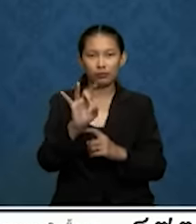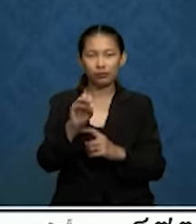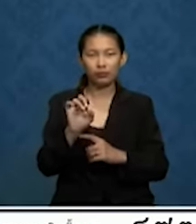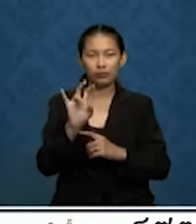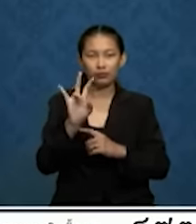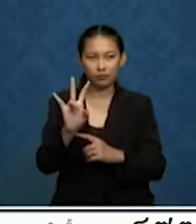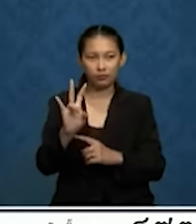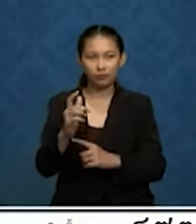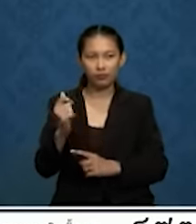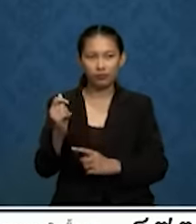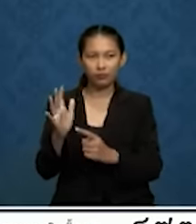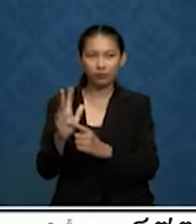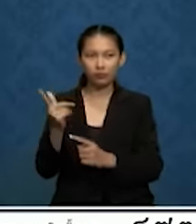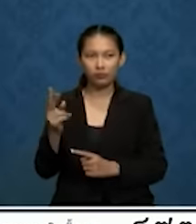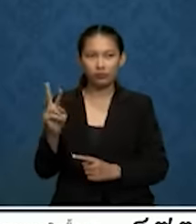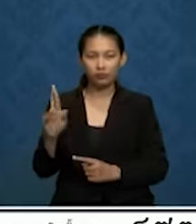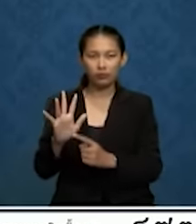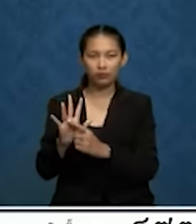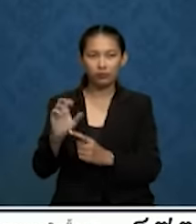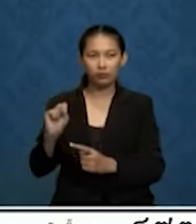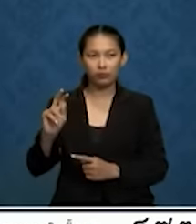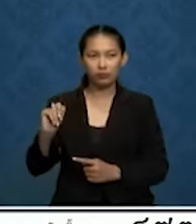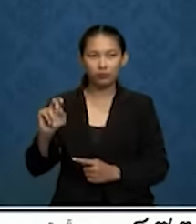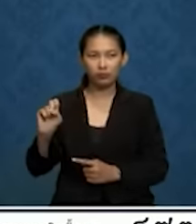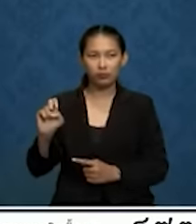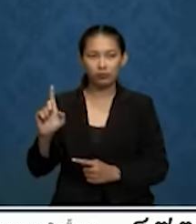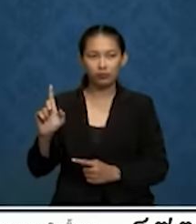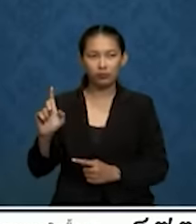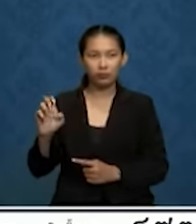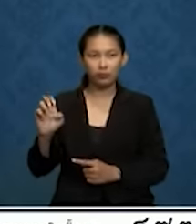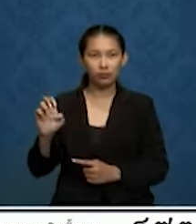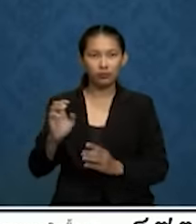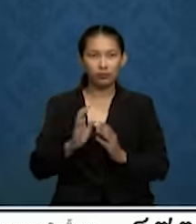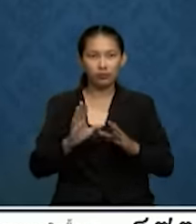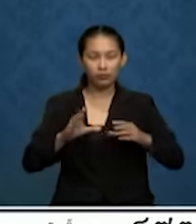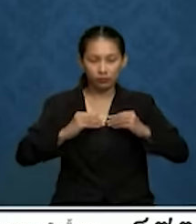487นายอัครแสนคีรีโลวีระ เห็นชอบครับ